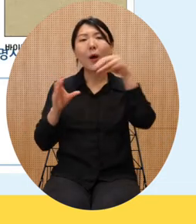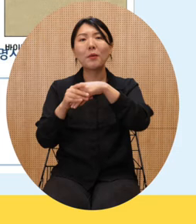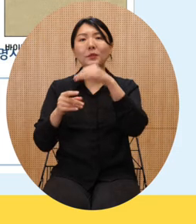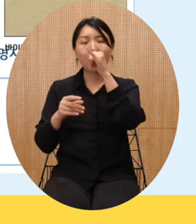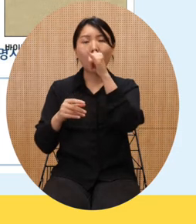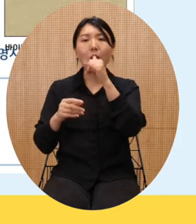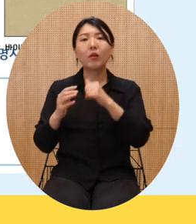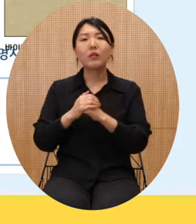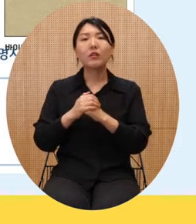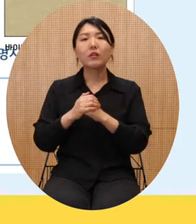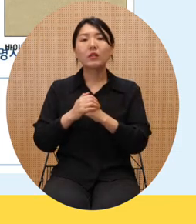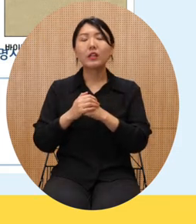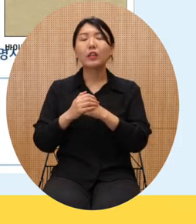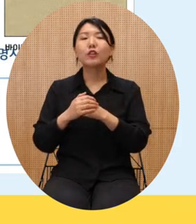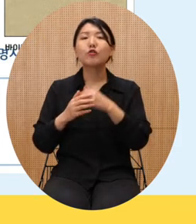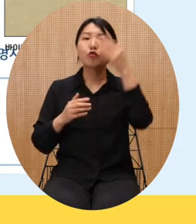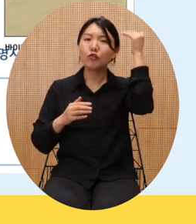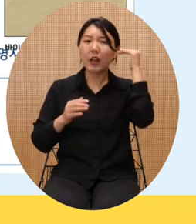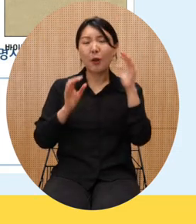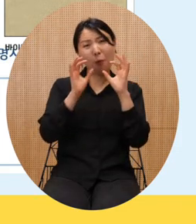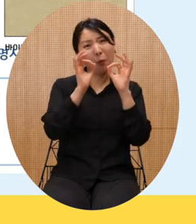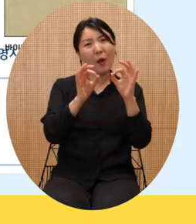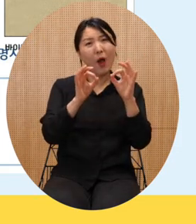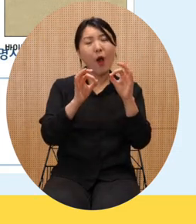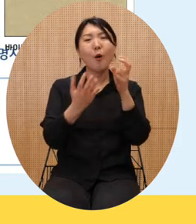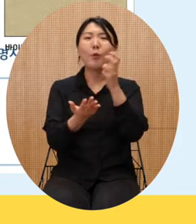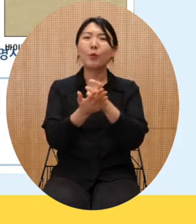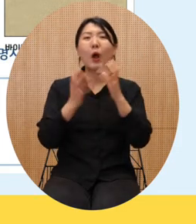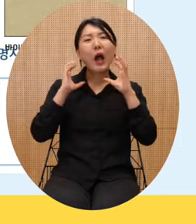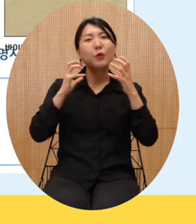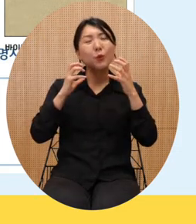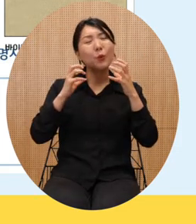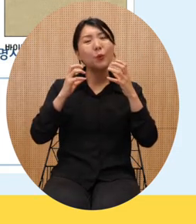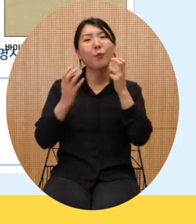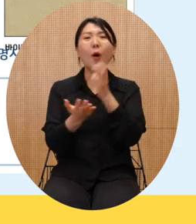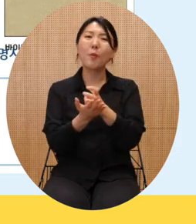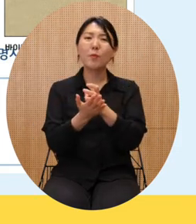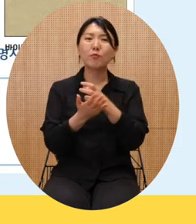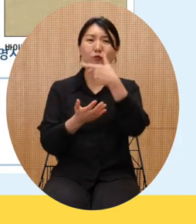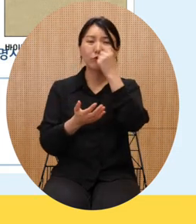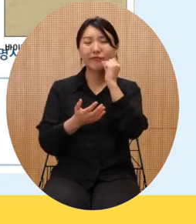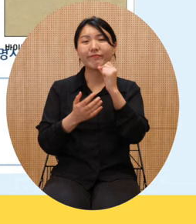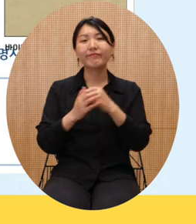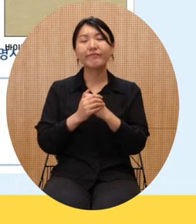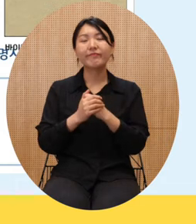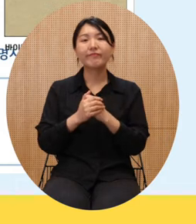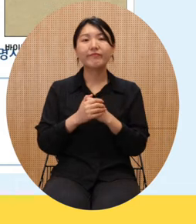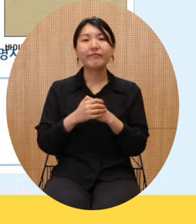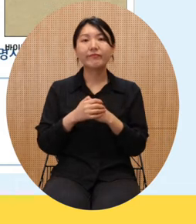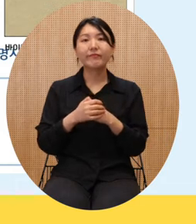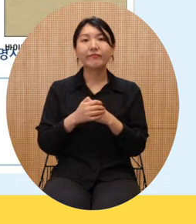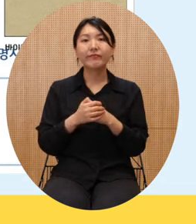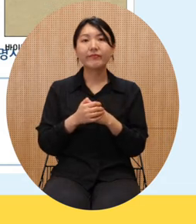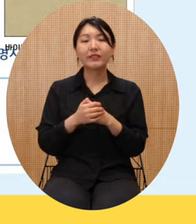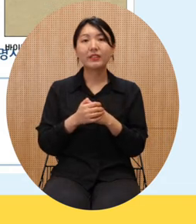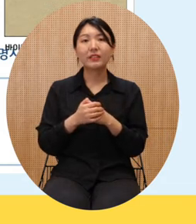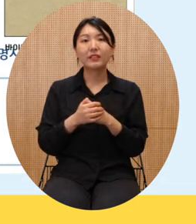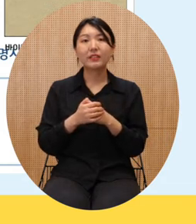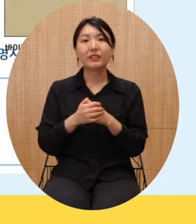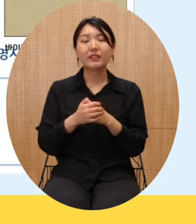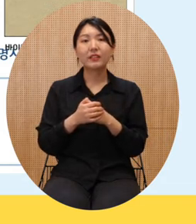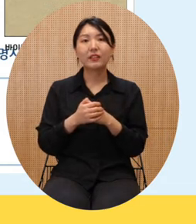아동권은. 근데 우리는 지금 헌법상에 사실은 헌법도 보니까 미약하고 좀 그런 측면이 있어서 앞으로 개선이 필요하리라고